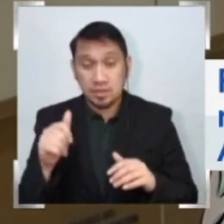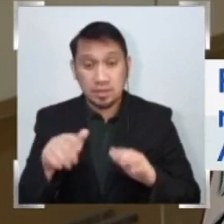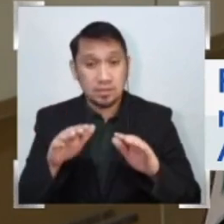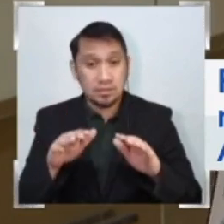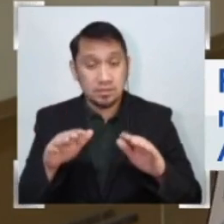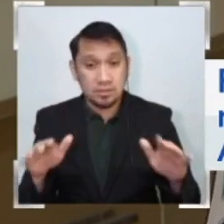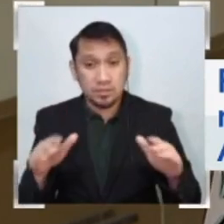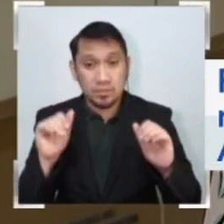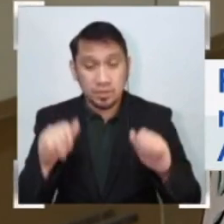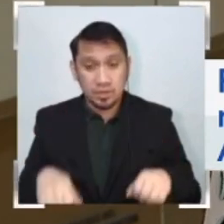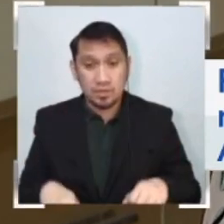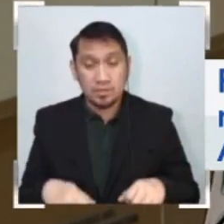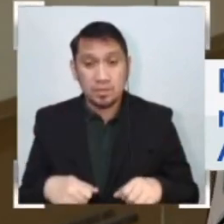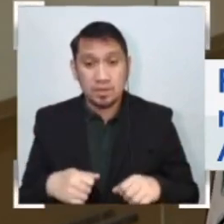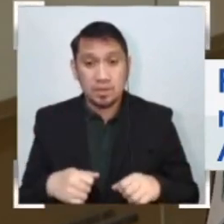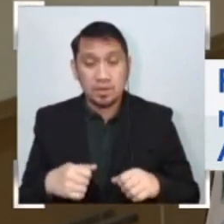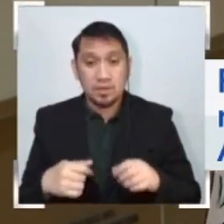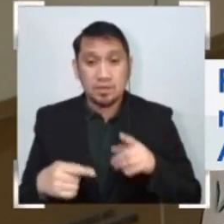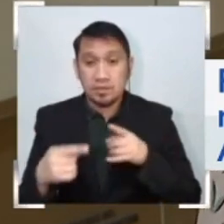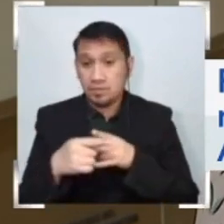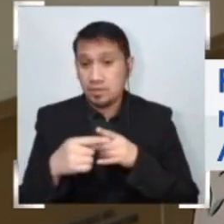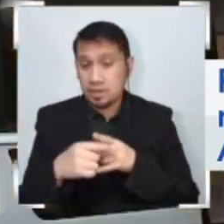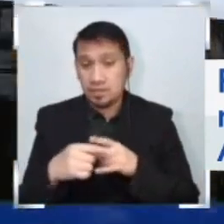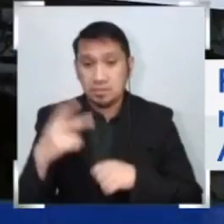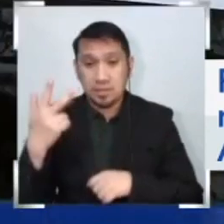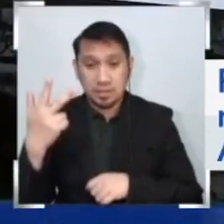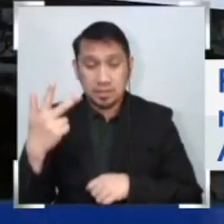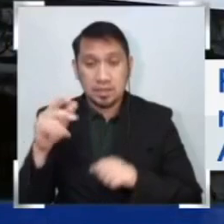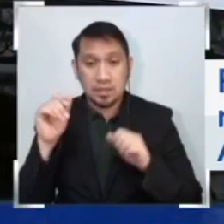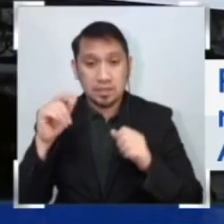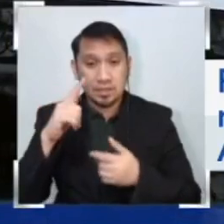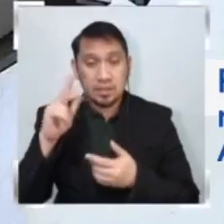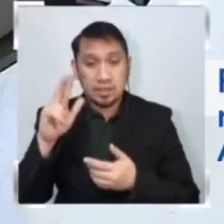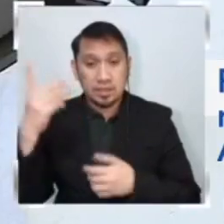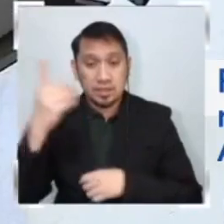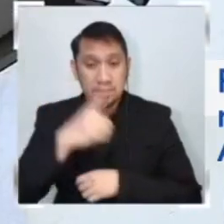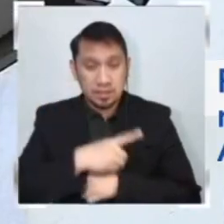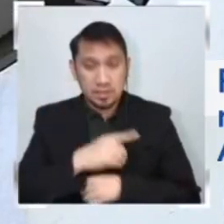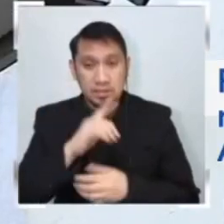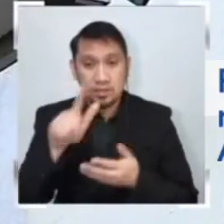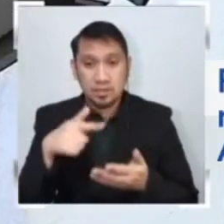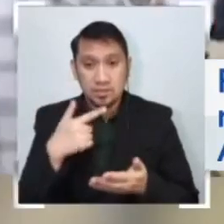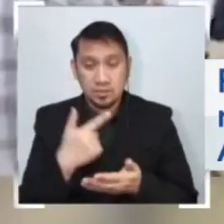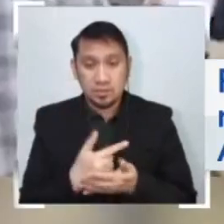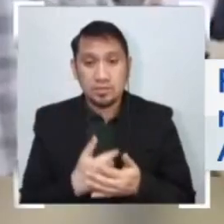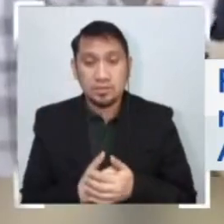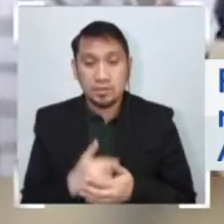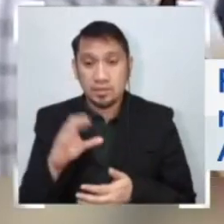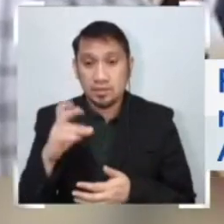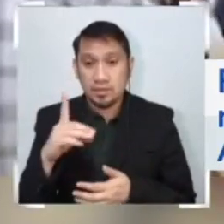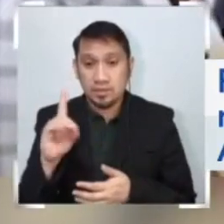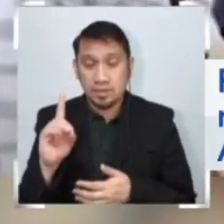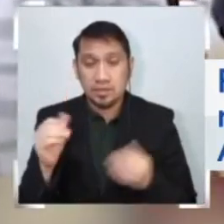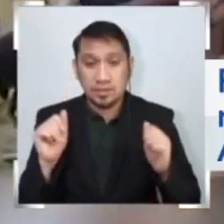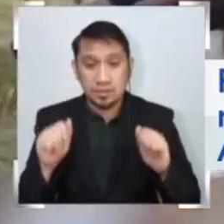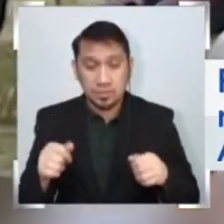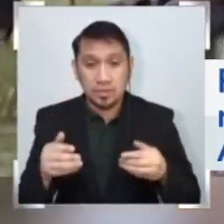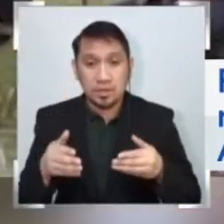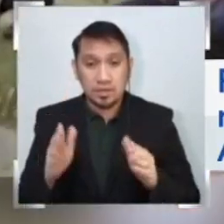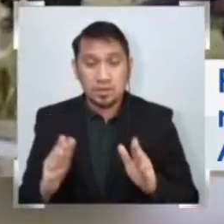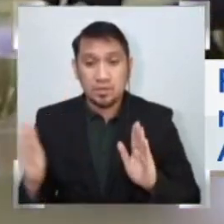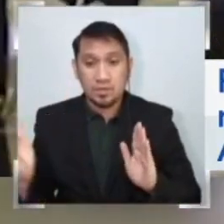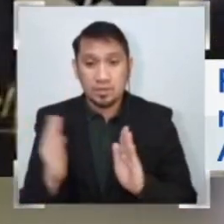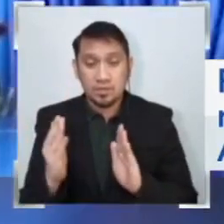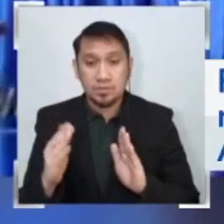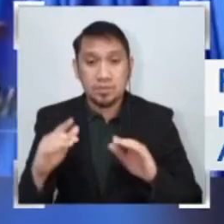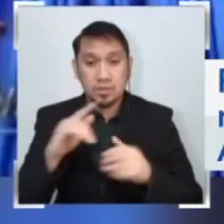by 3. 3 days kami mag-graduation. Ang Commission on Higher Education o CHED payag din sa face-to-face graduation kahit sa